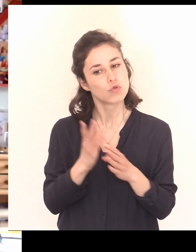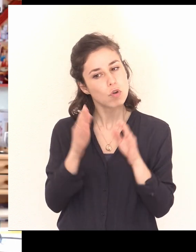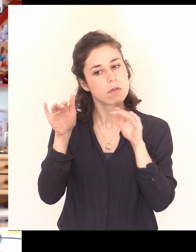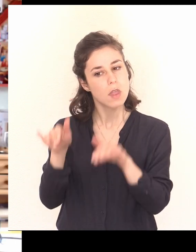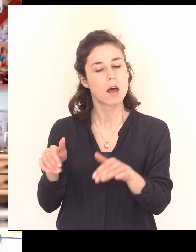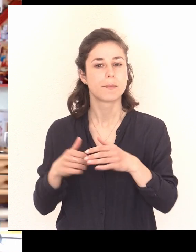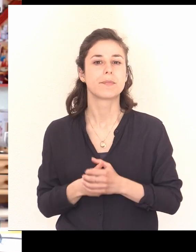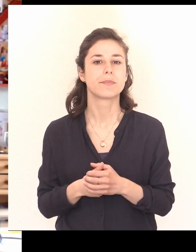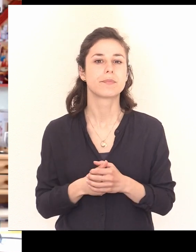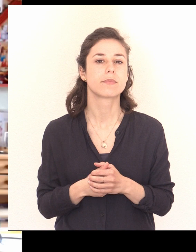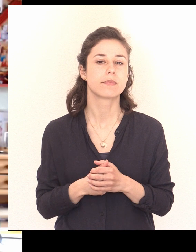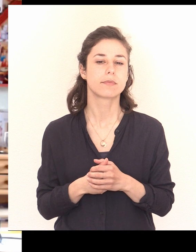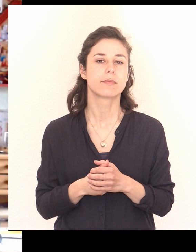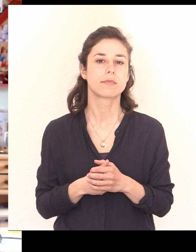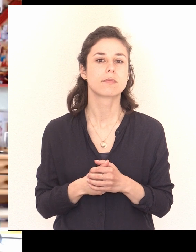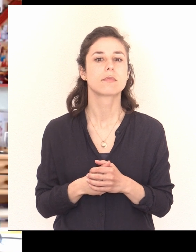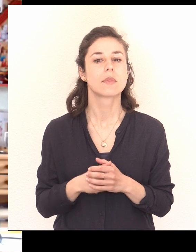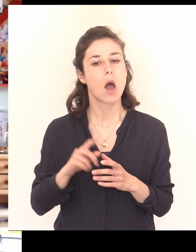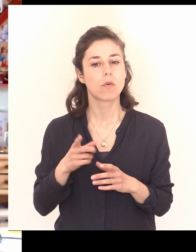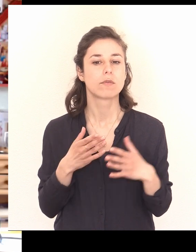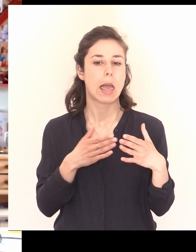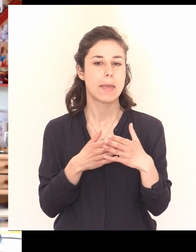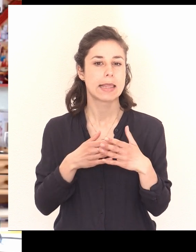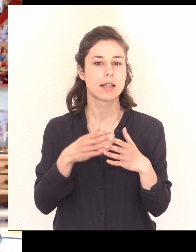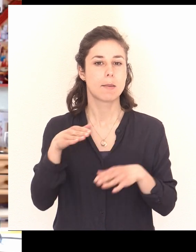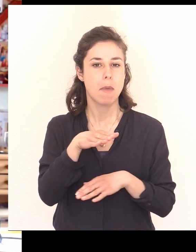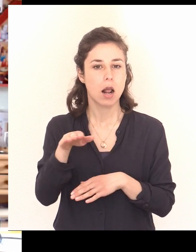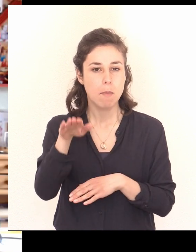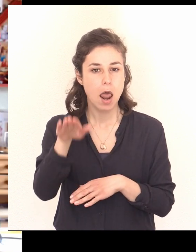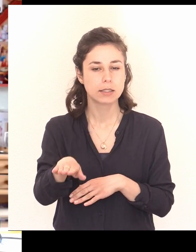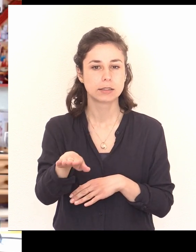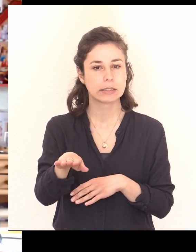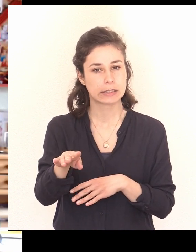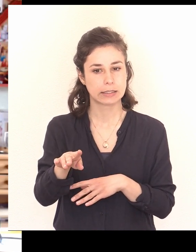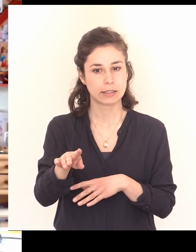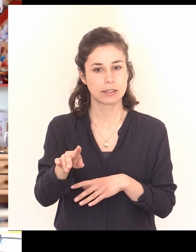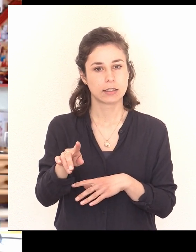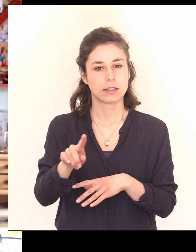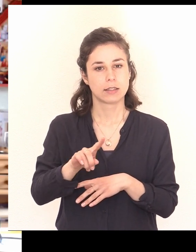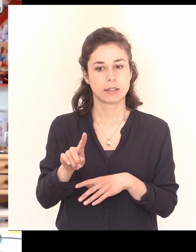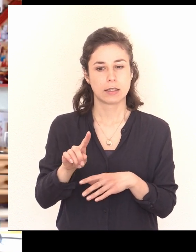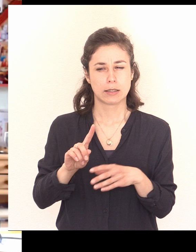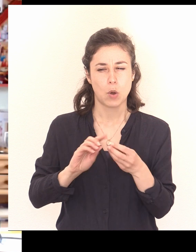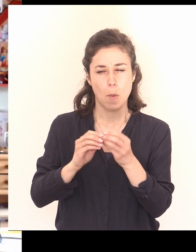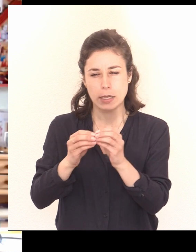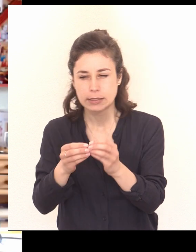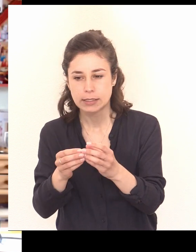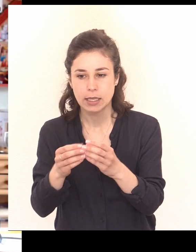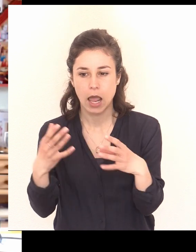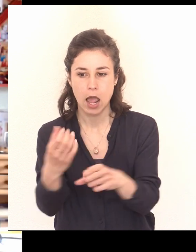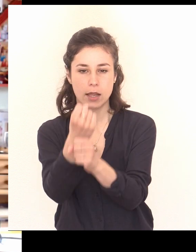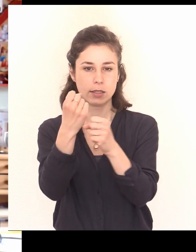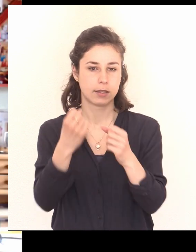muss. Und dass solche sogenannten Behindertenparkplätze nicht so schwer erreichbar